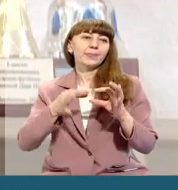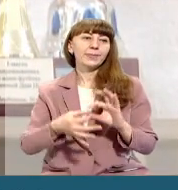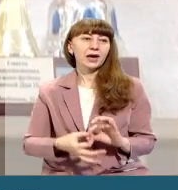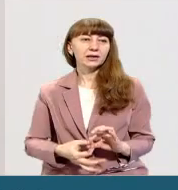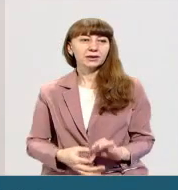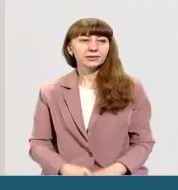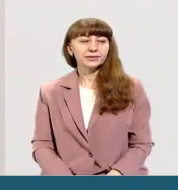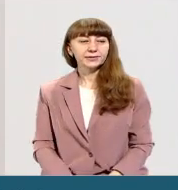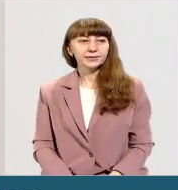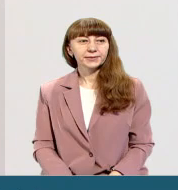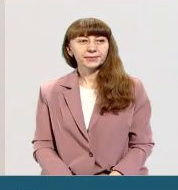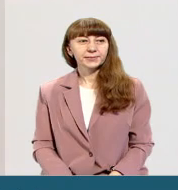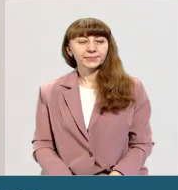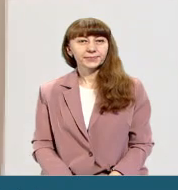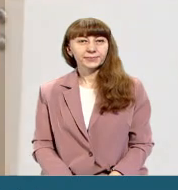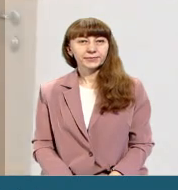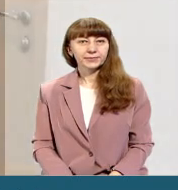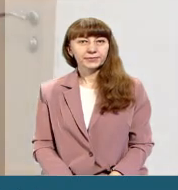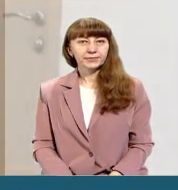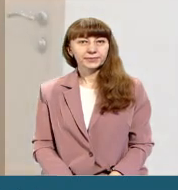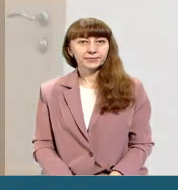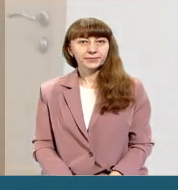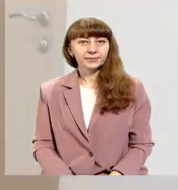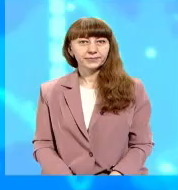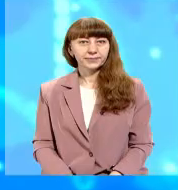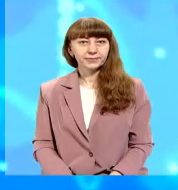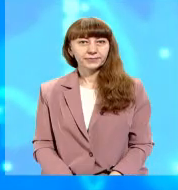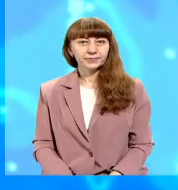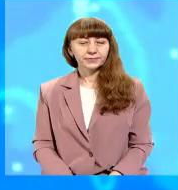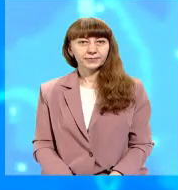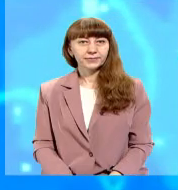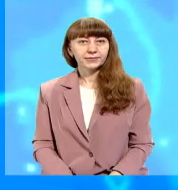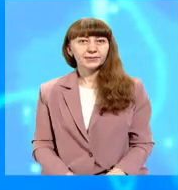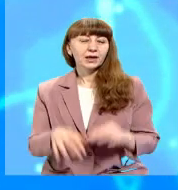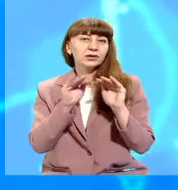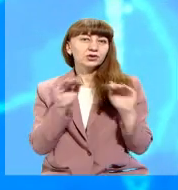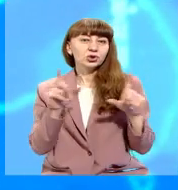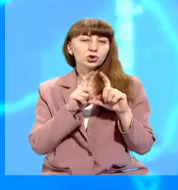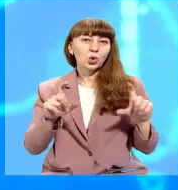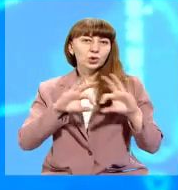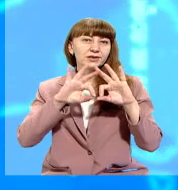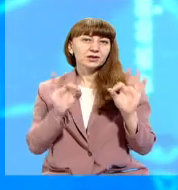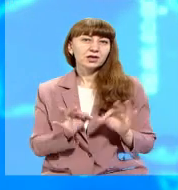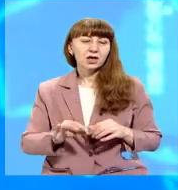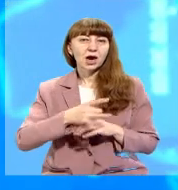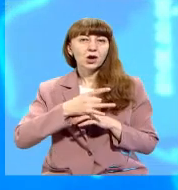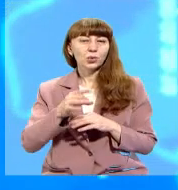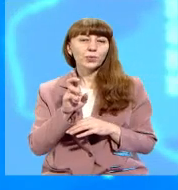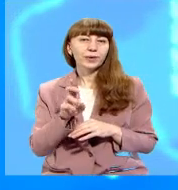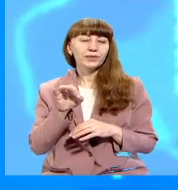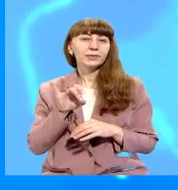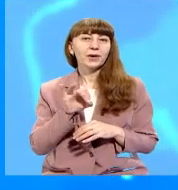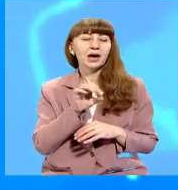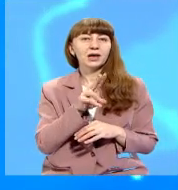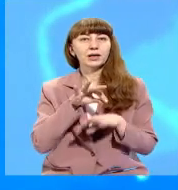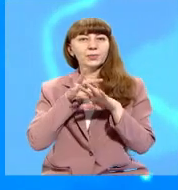облачная ахметчин телеканал Кустанай детская школа искусств района беимбета майлина